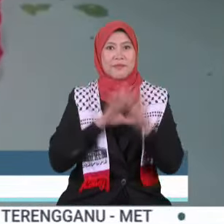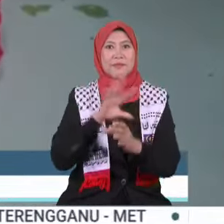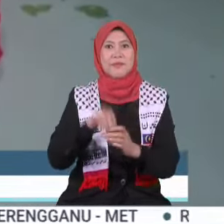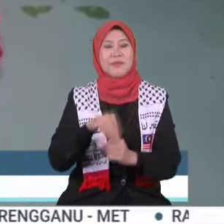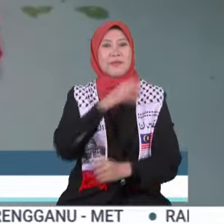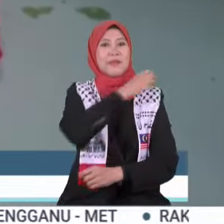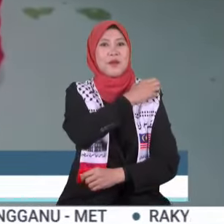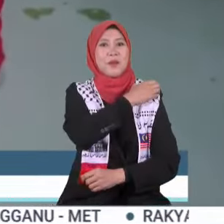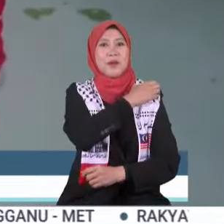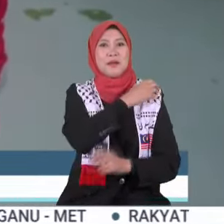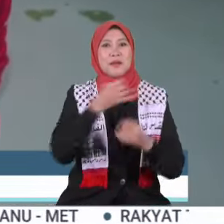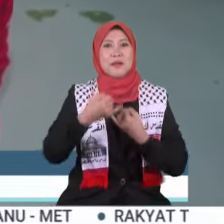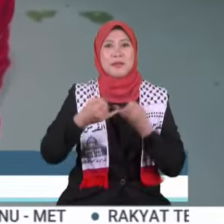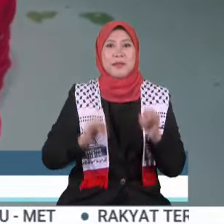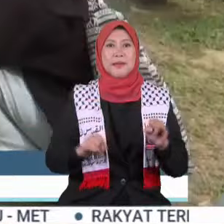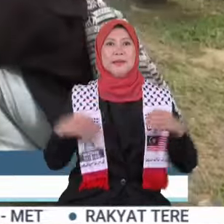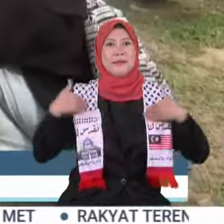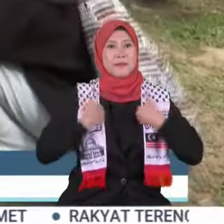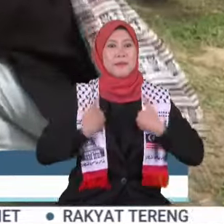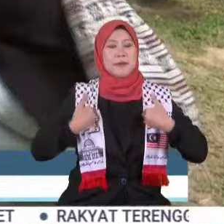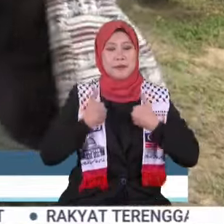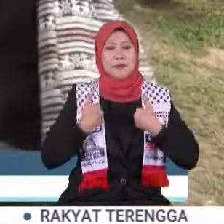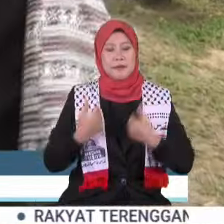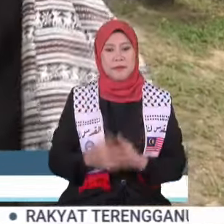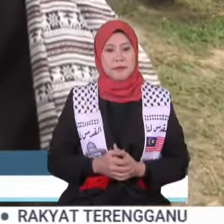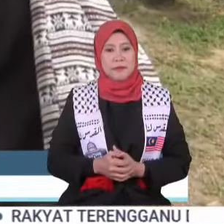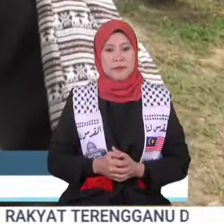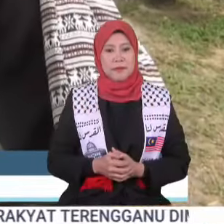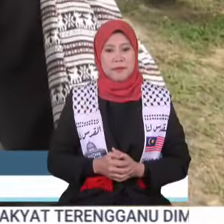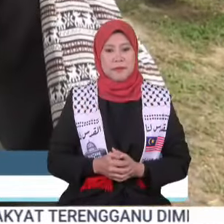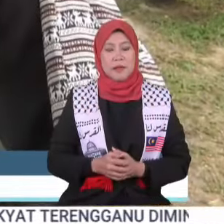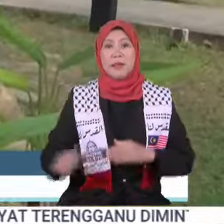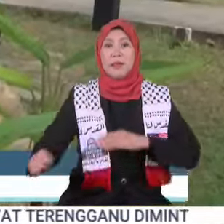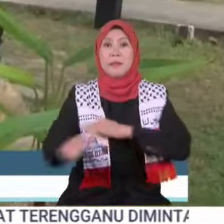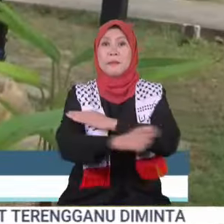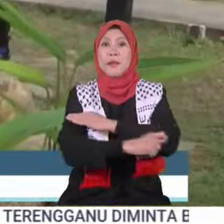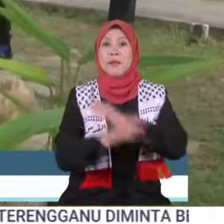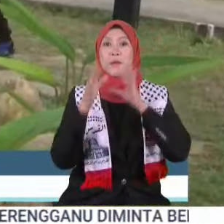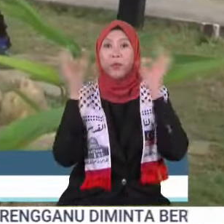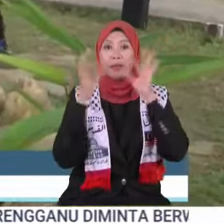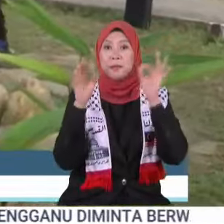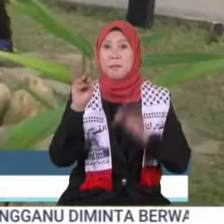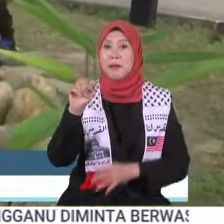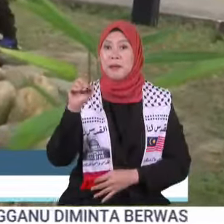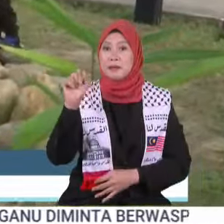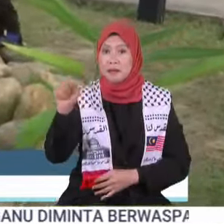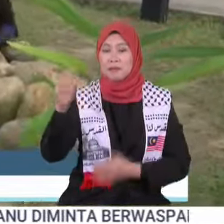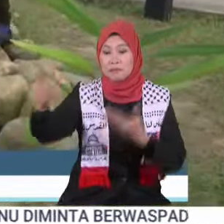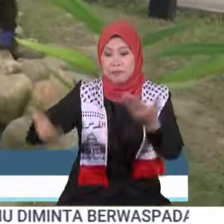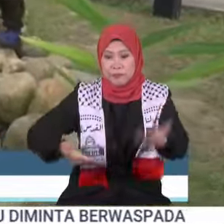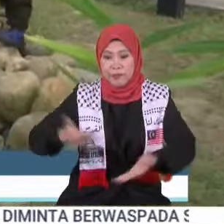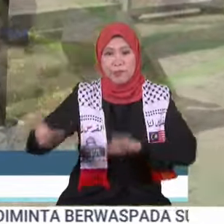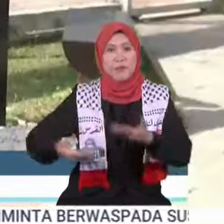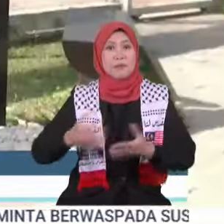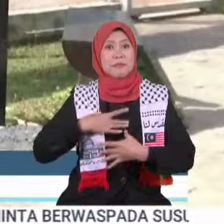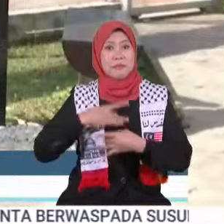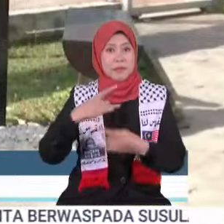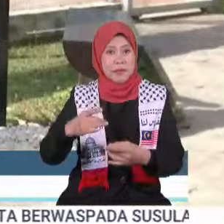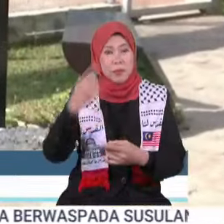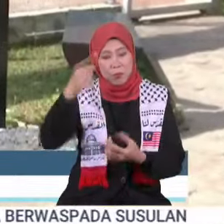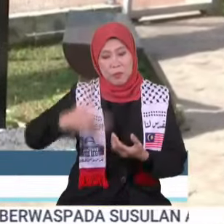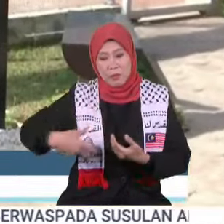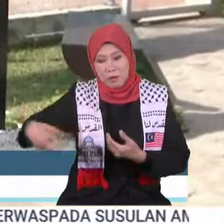oleh pegawai Jabatan Veterinar. Selain itu, Taman Kucing Madad mengalu-alukan orang ramai yang berminat